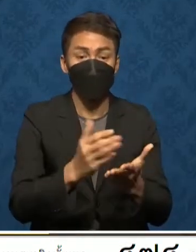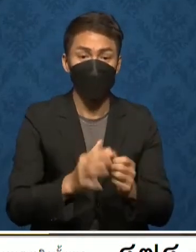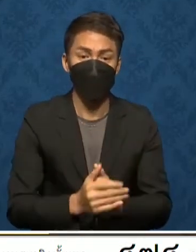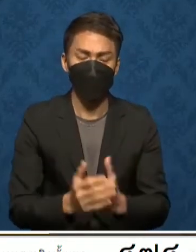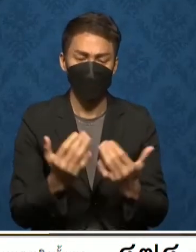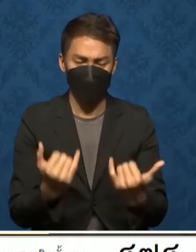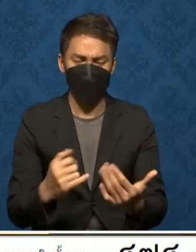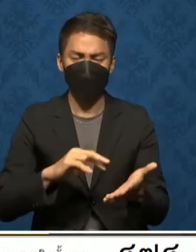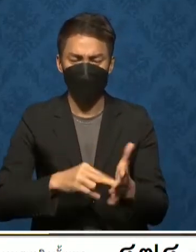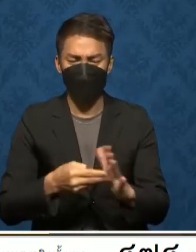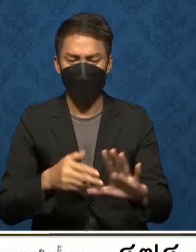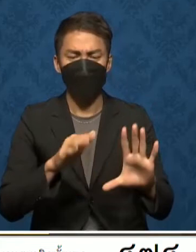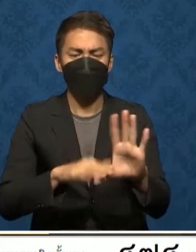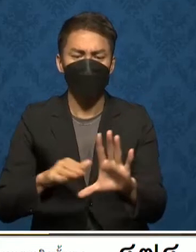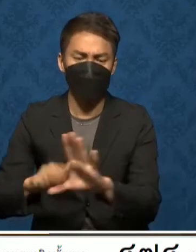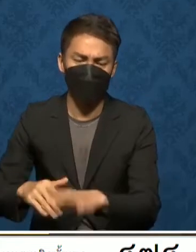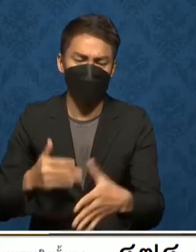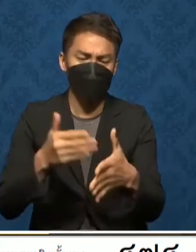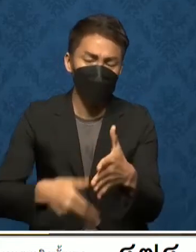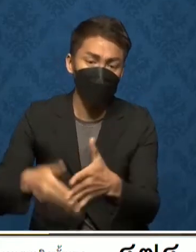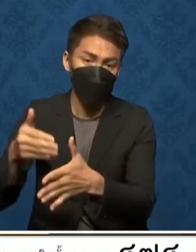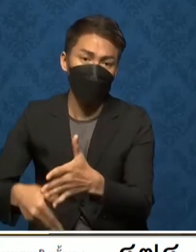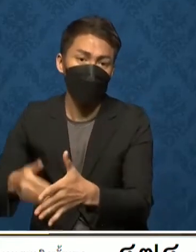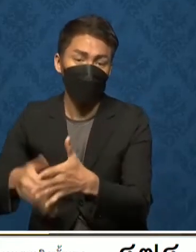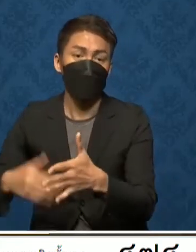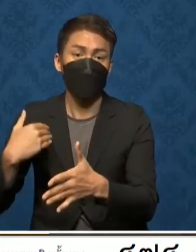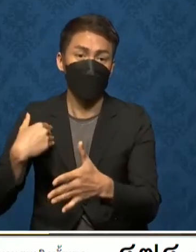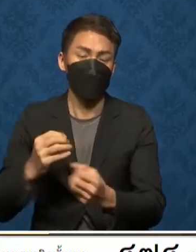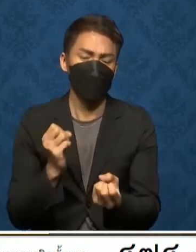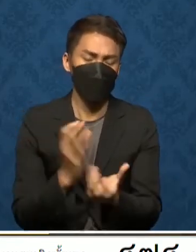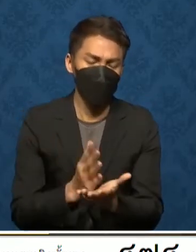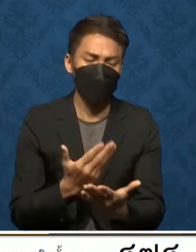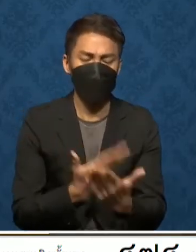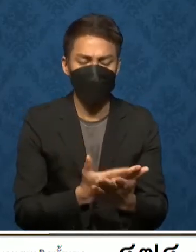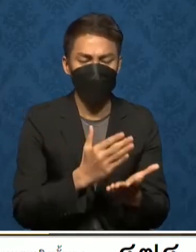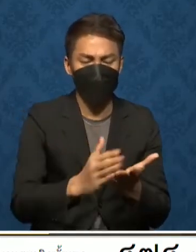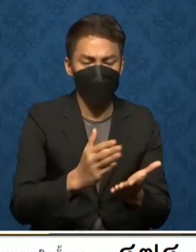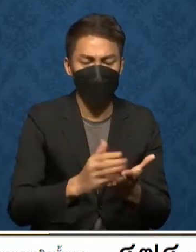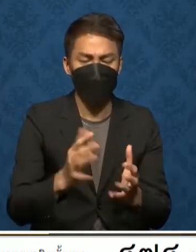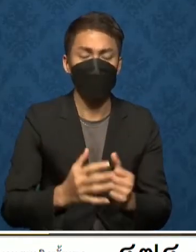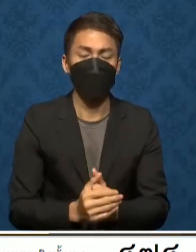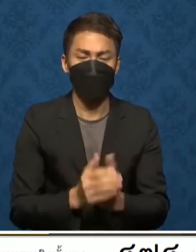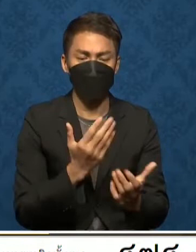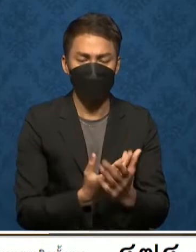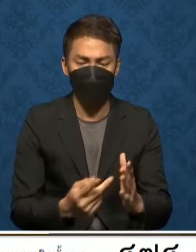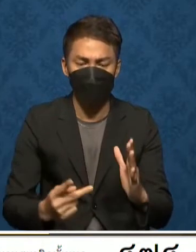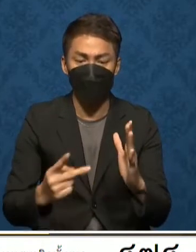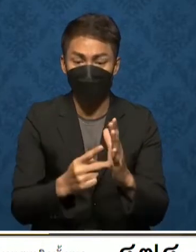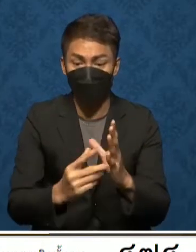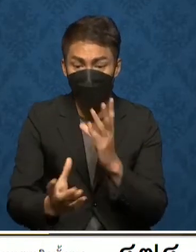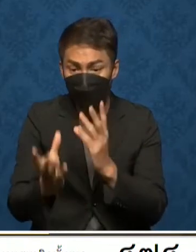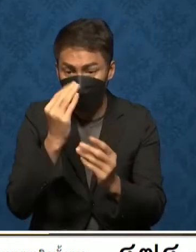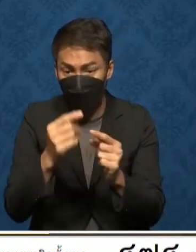ยังไม่สามารถหางานได้นะครับก็กู้ต่อไปเรียนต่อนะครับซึ่งกยศ.เนี่ย